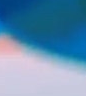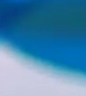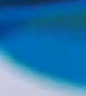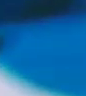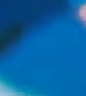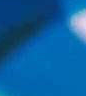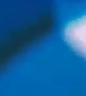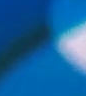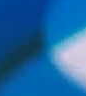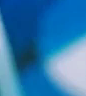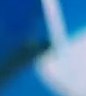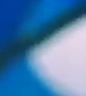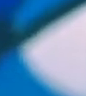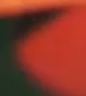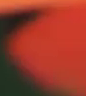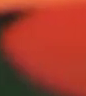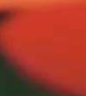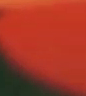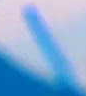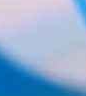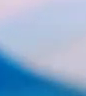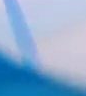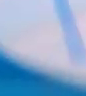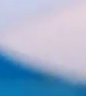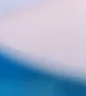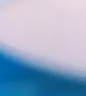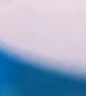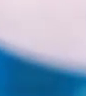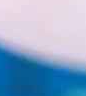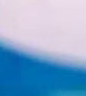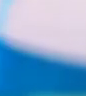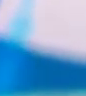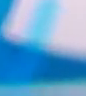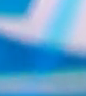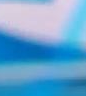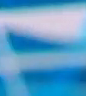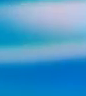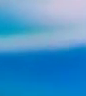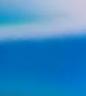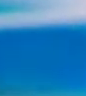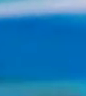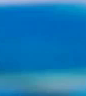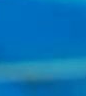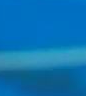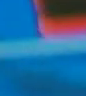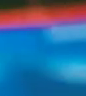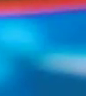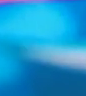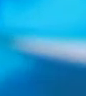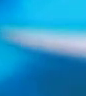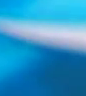журналистские расследования. Все то, что важно и нужно знать. Подписывайтесь, ставьте лайки, оставляйте комментарии и